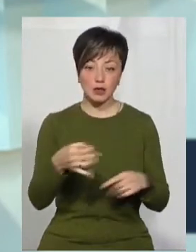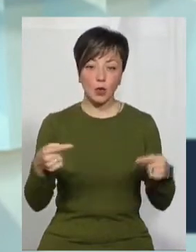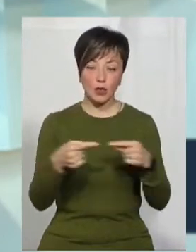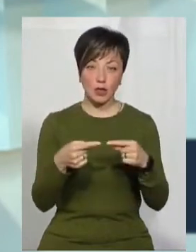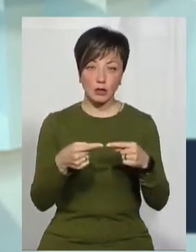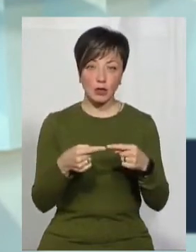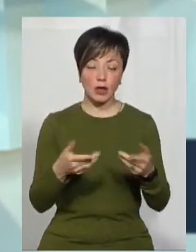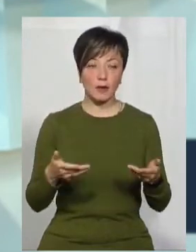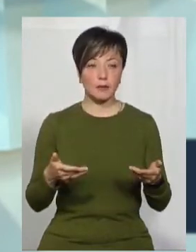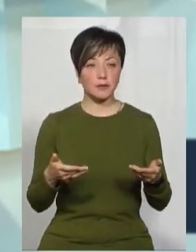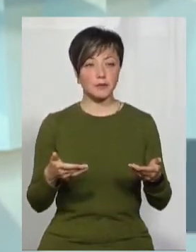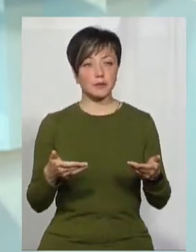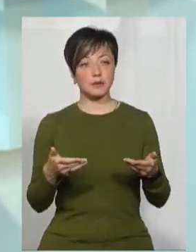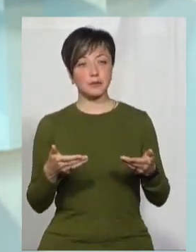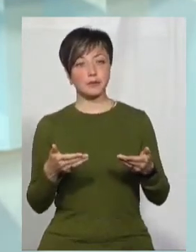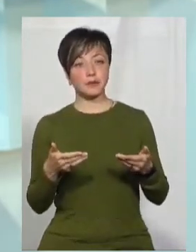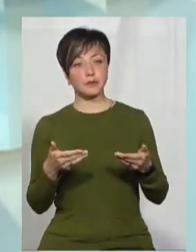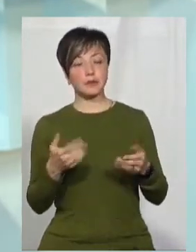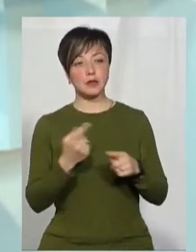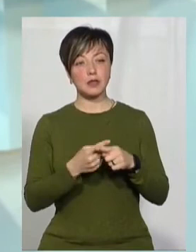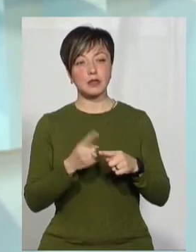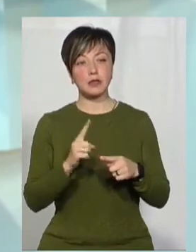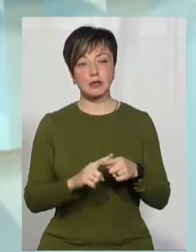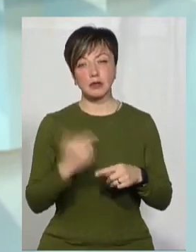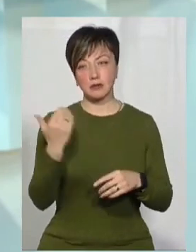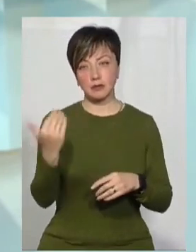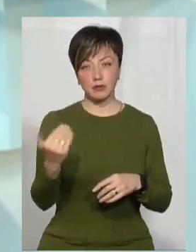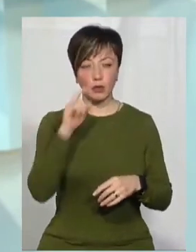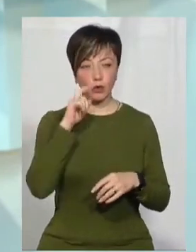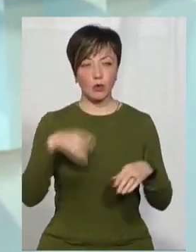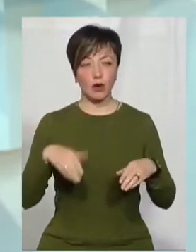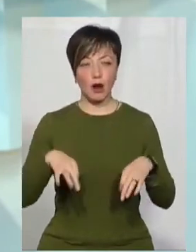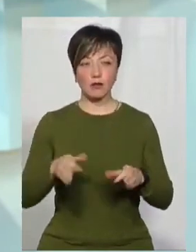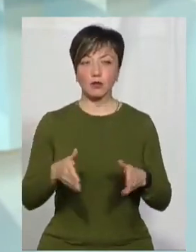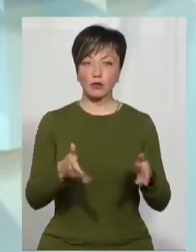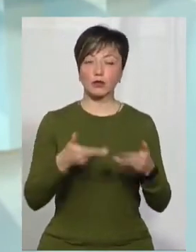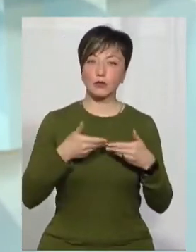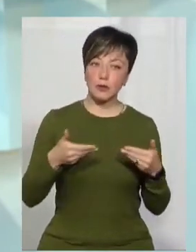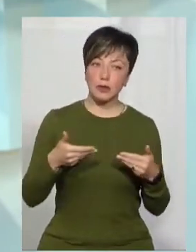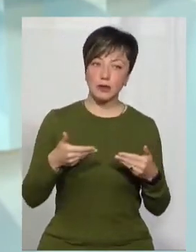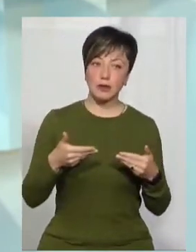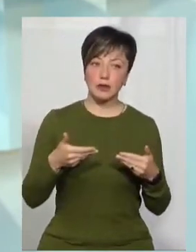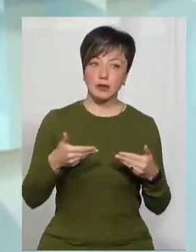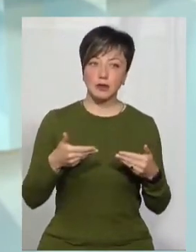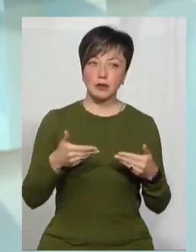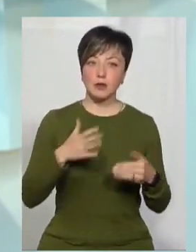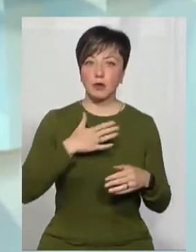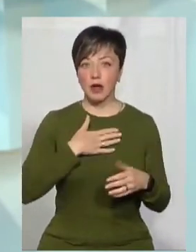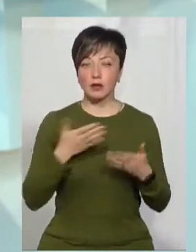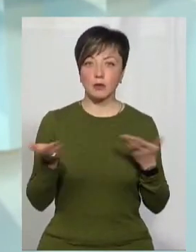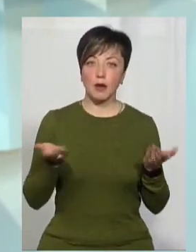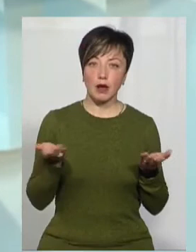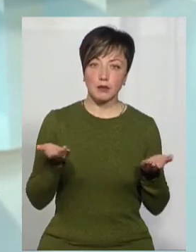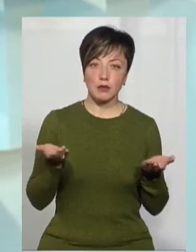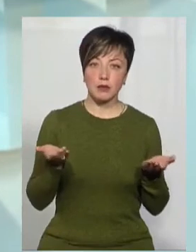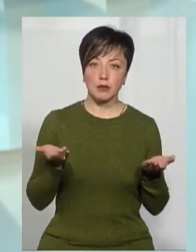що, якби, знову ж таки, це прерогатива Укравтодору все ж таки. То, що ми там по досвіду, то, що ми якби там по нашим якимось таким